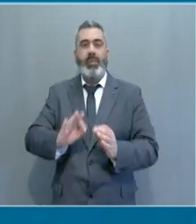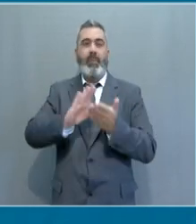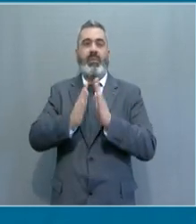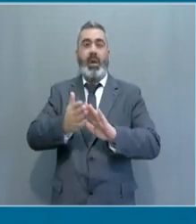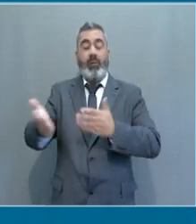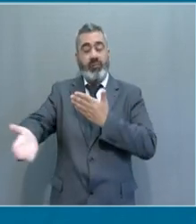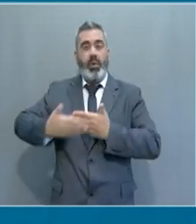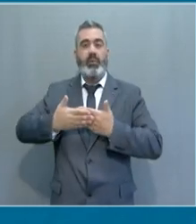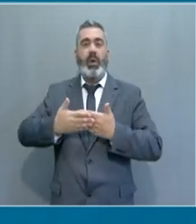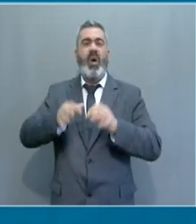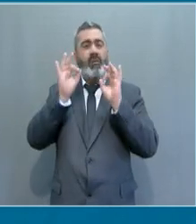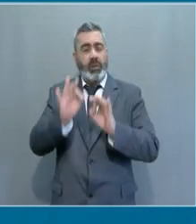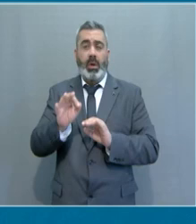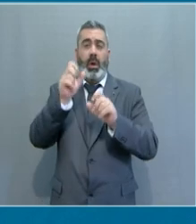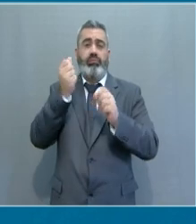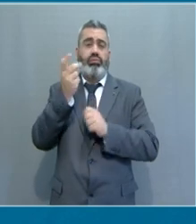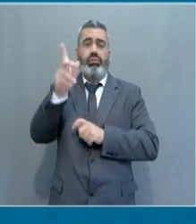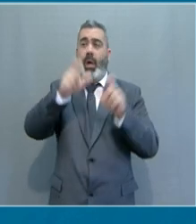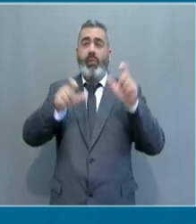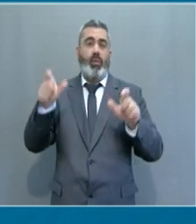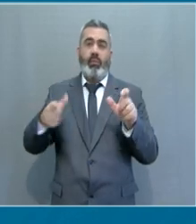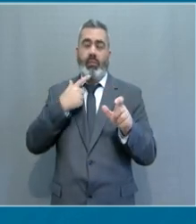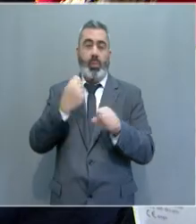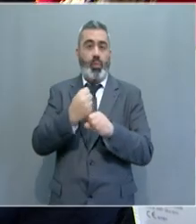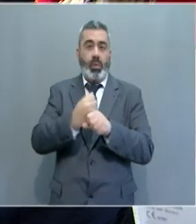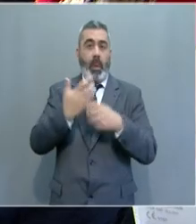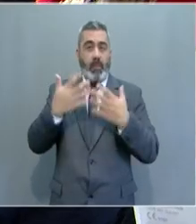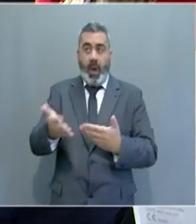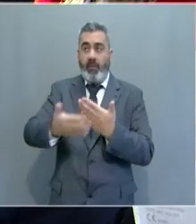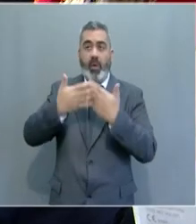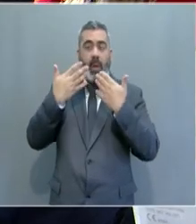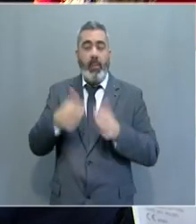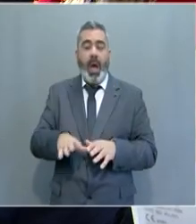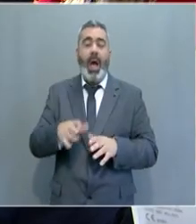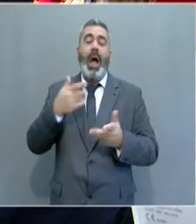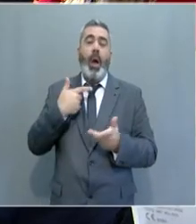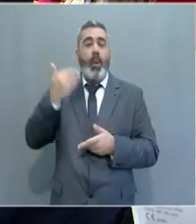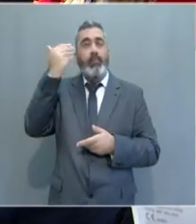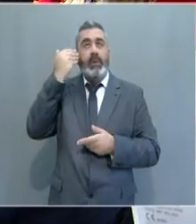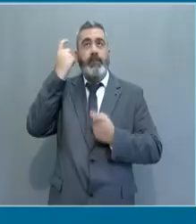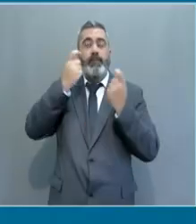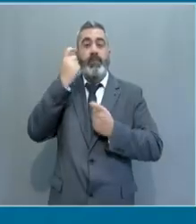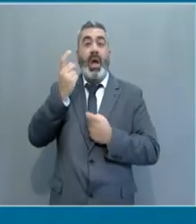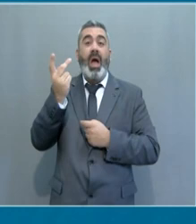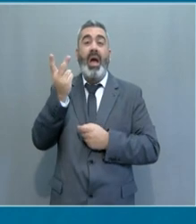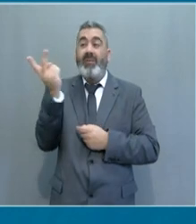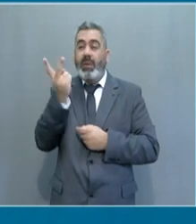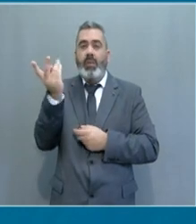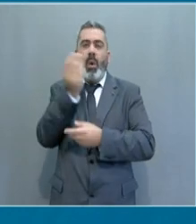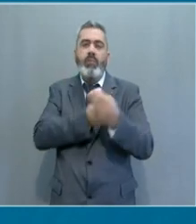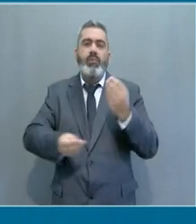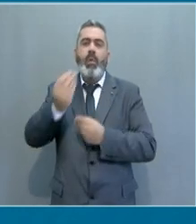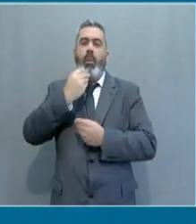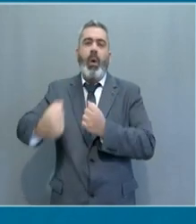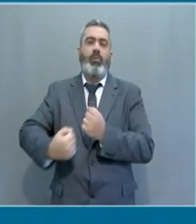έργο. Προφανώς υπάρχουν και πολλοί άλλοι που έχουν βοηθήσει, απλώς θεώρησα σκόπιμο ότι αυτοί οι οποίοι έδειξαν τη μεγαλύτερη